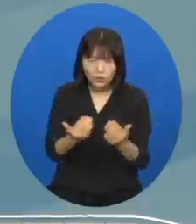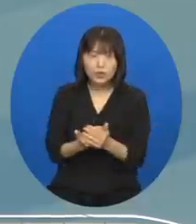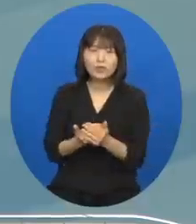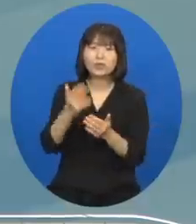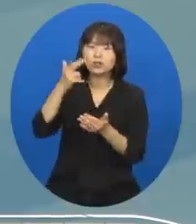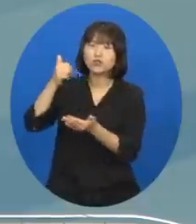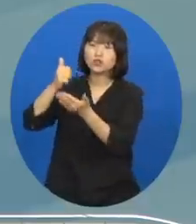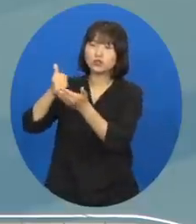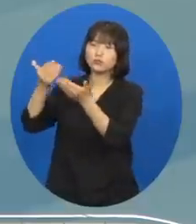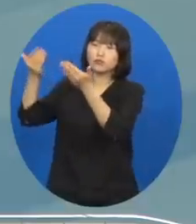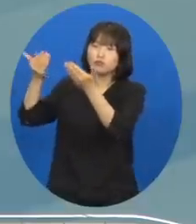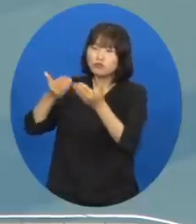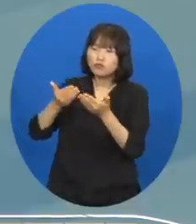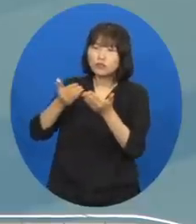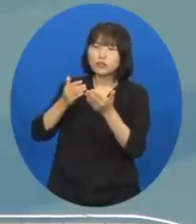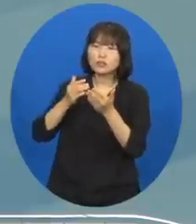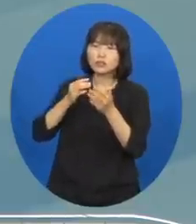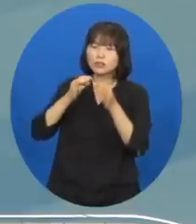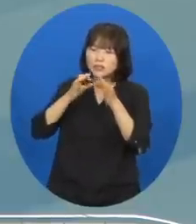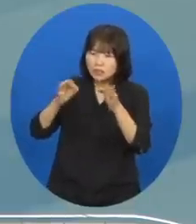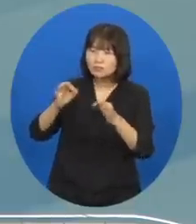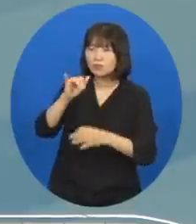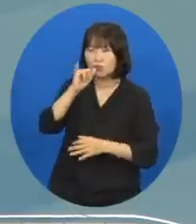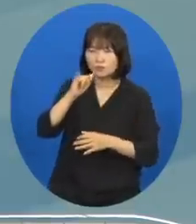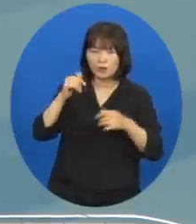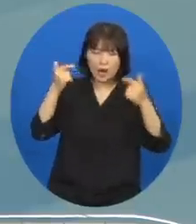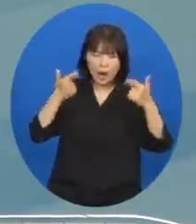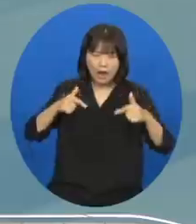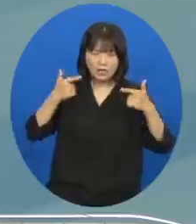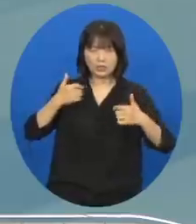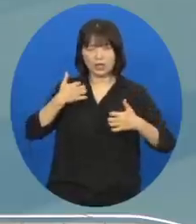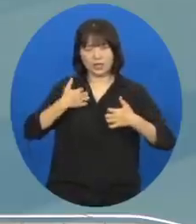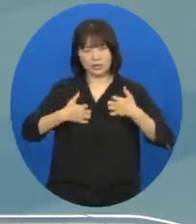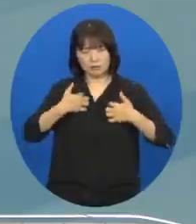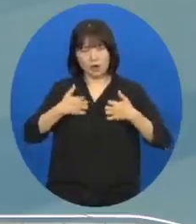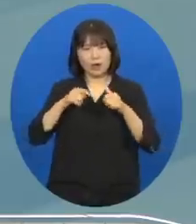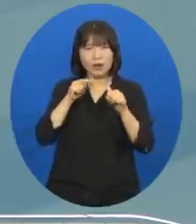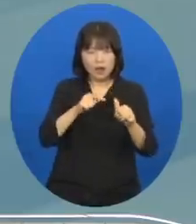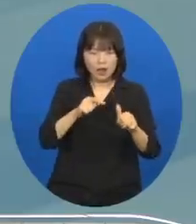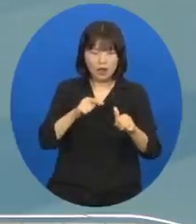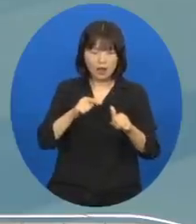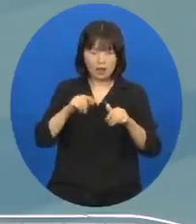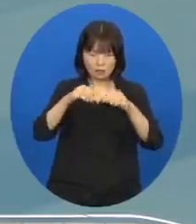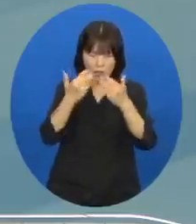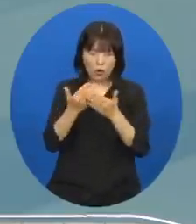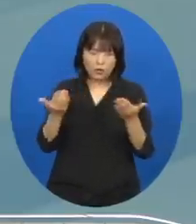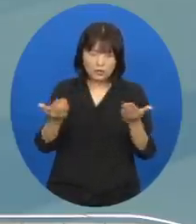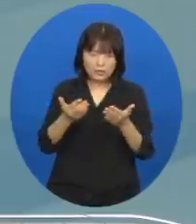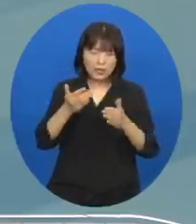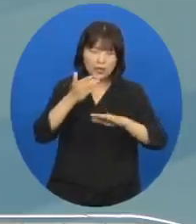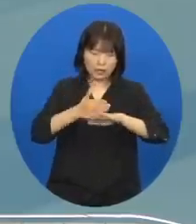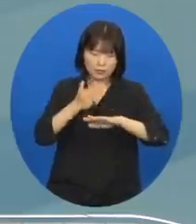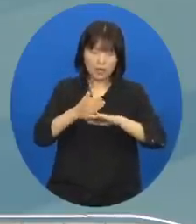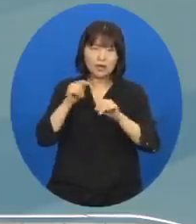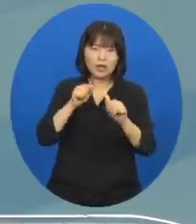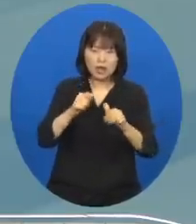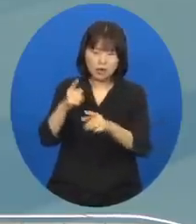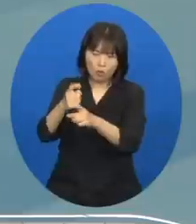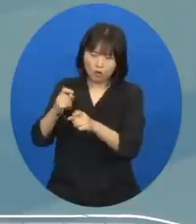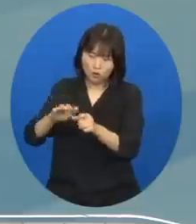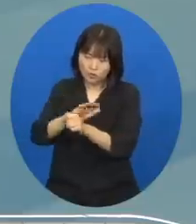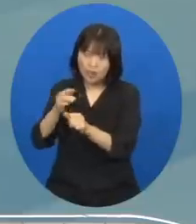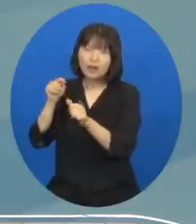주님이 주시는 음성이 있어요. 항상 기뻐하라, 범사에 감사하라, 원수도 사랑하라.